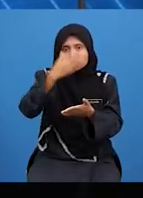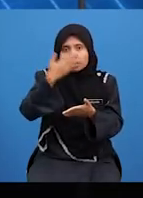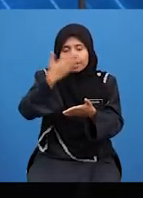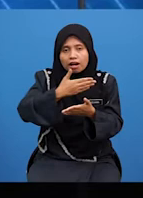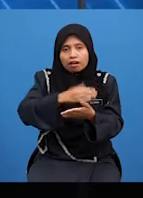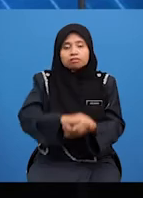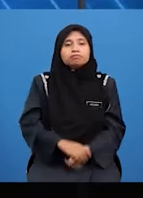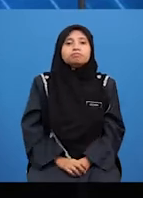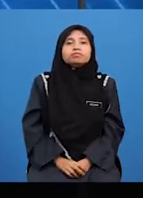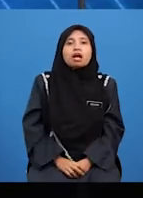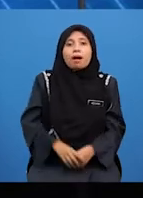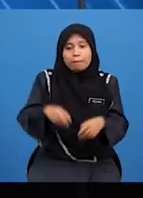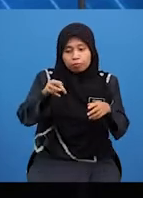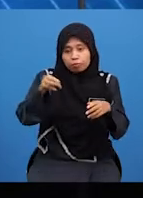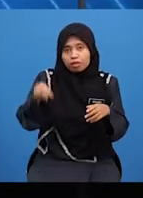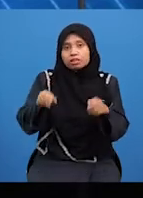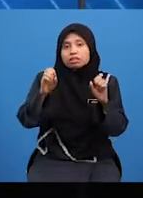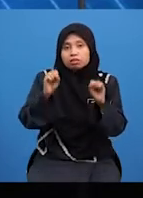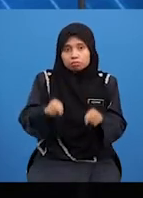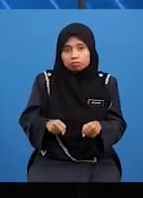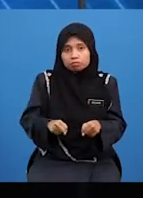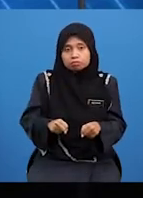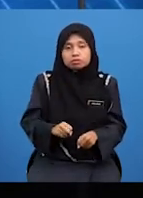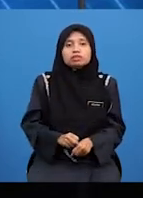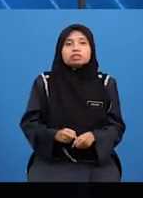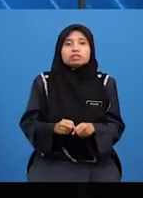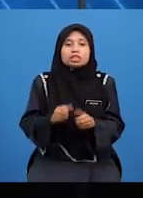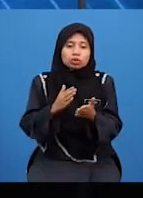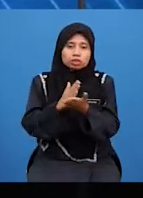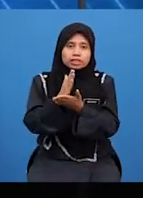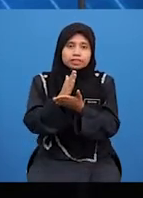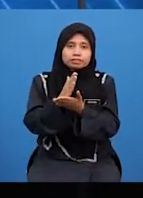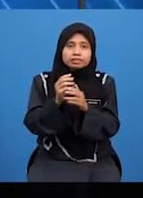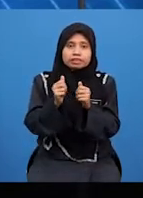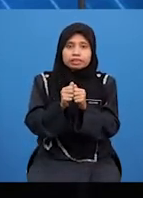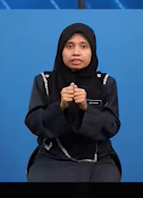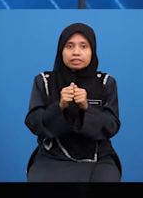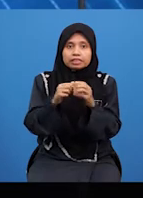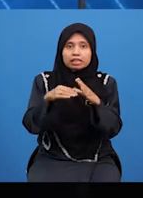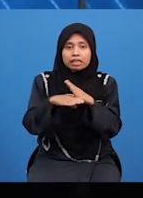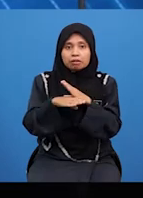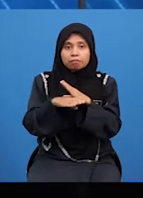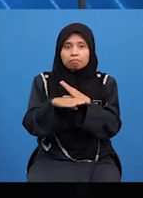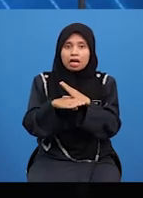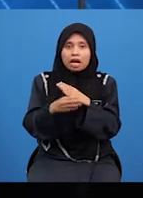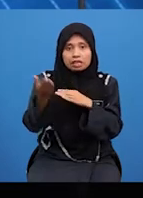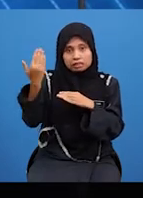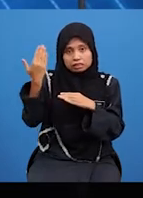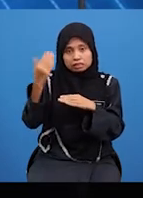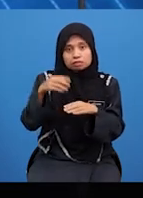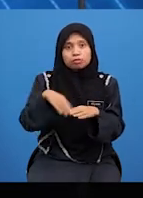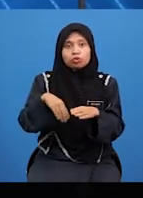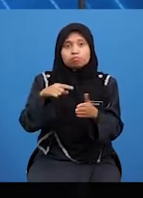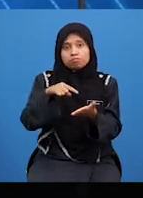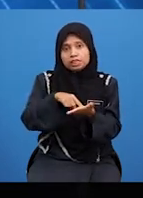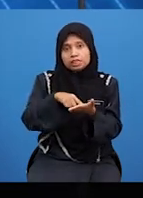merujuk rancangan Canvas SV ataupun Canvas Seni Visual ini dalam episod sebelum ini untuk ulang kaji pemahaman tentang penghasilan